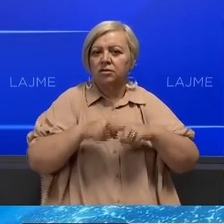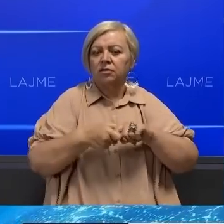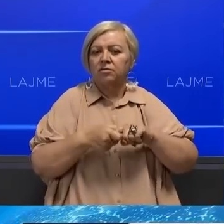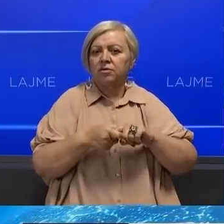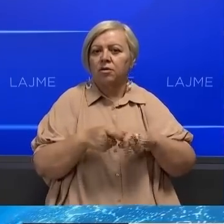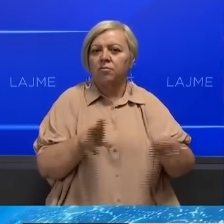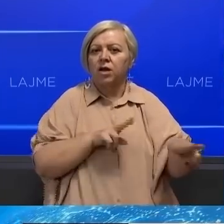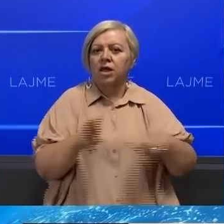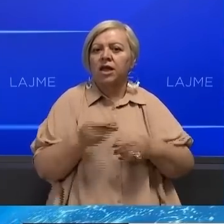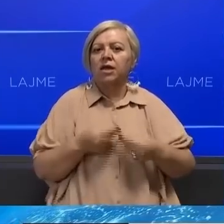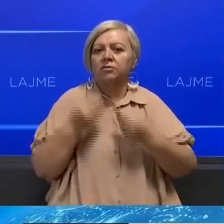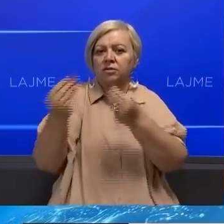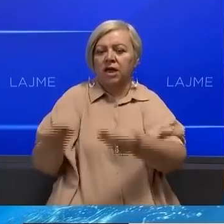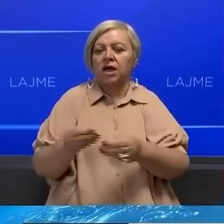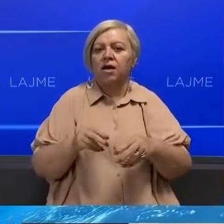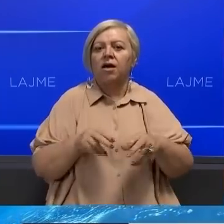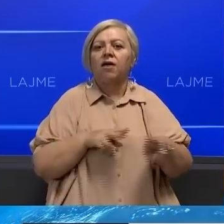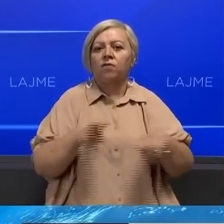tek avokatët.